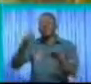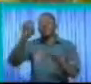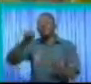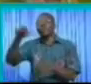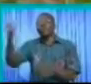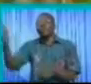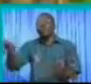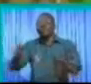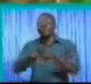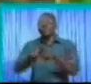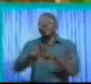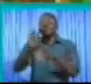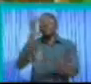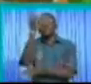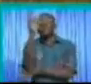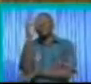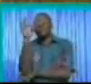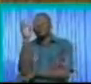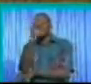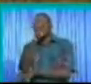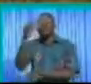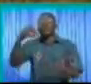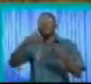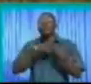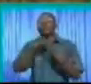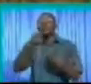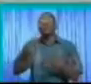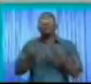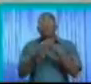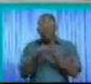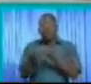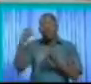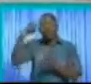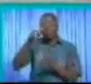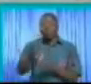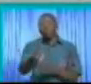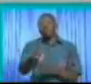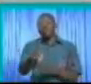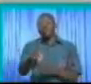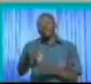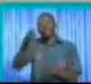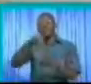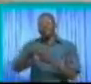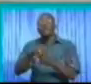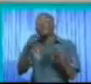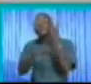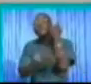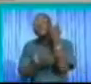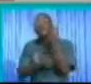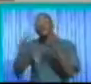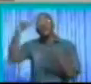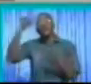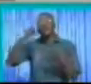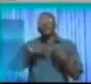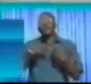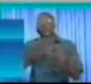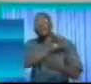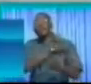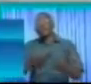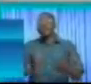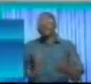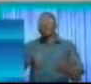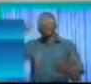et même la forêt de Folonzo n'ont aucun secret pour lui. En tant que guide dans ma région, je pense que je suis aussi l'ambassadeur de ma